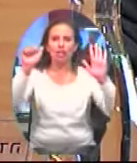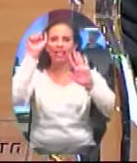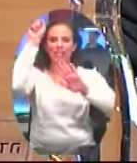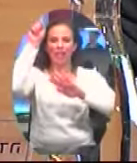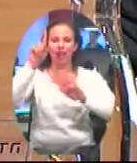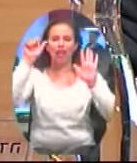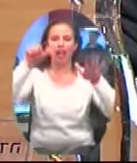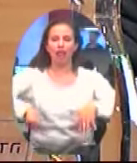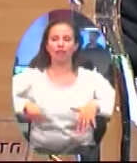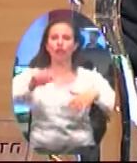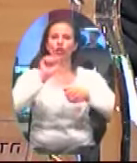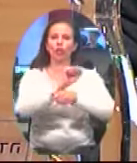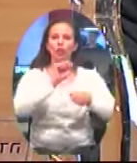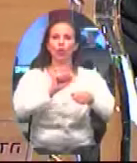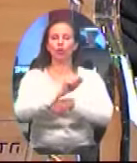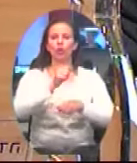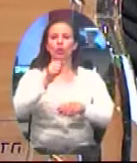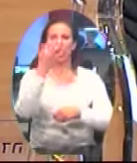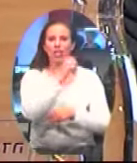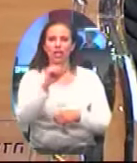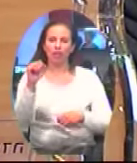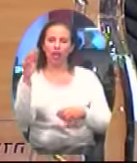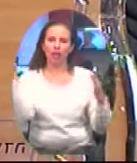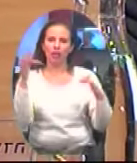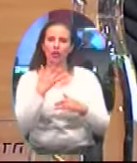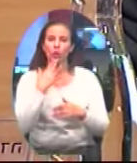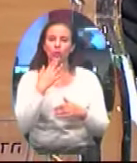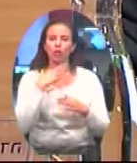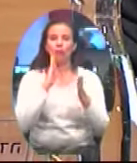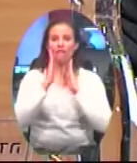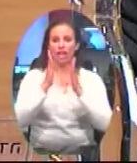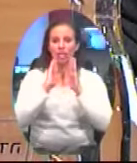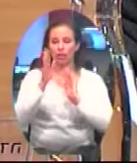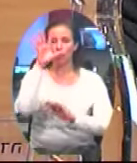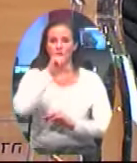אנטישמיות ברשתות חברתיות, פייסבוק, טוויטר,